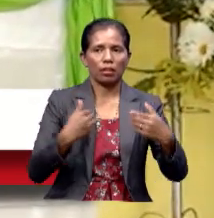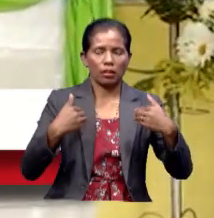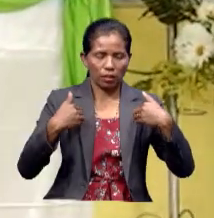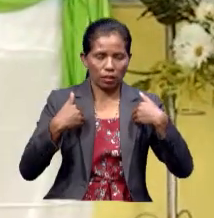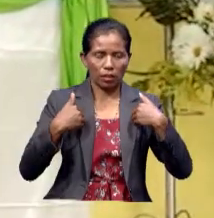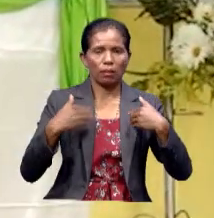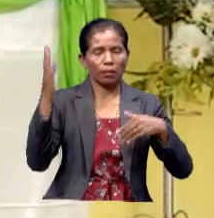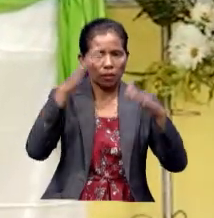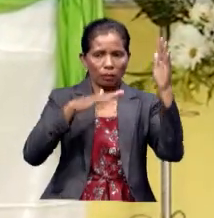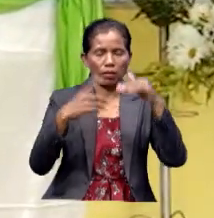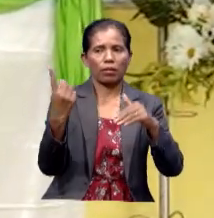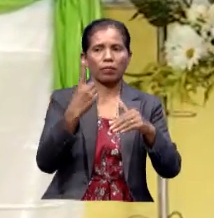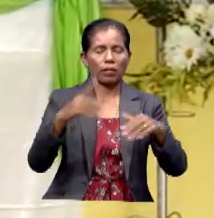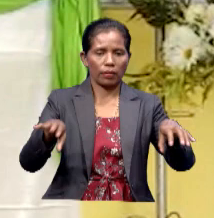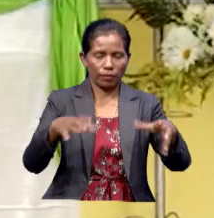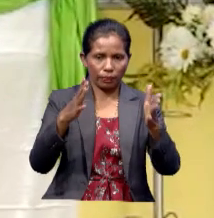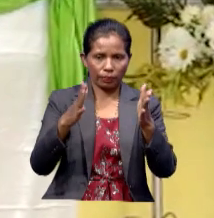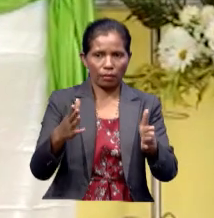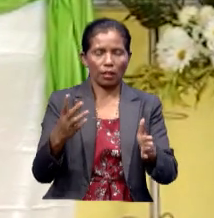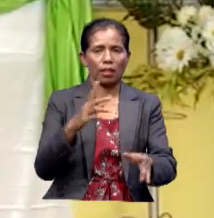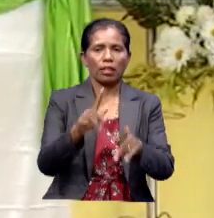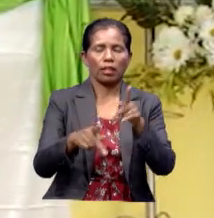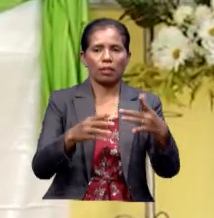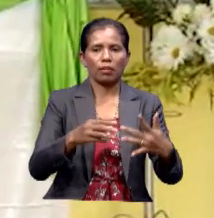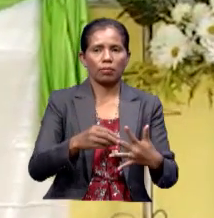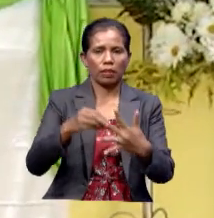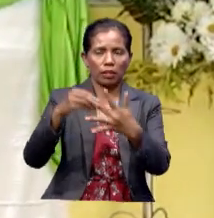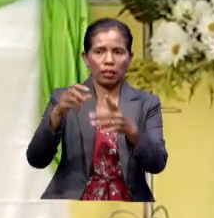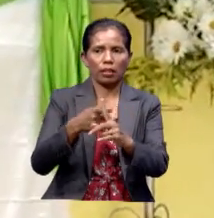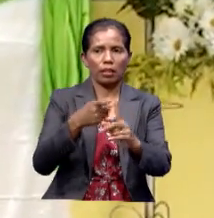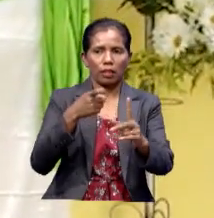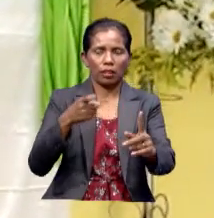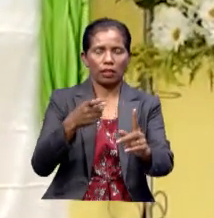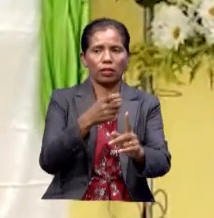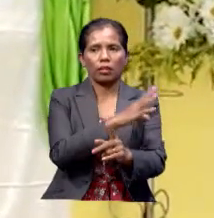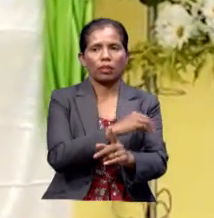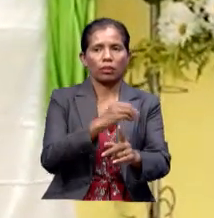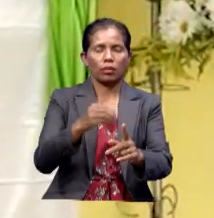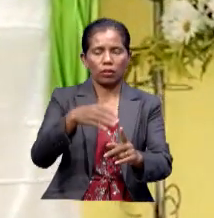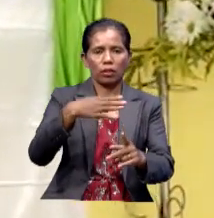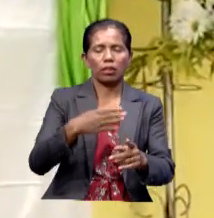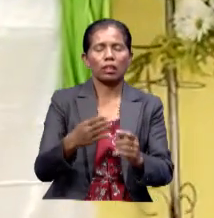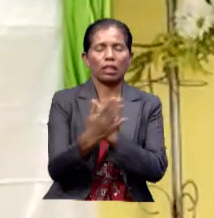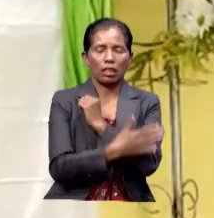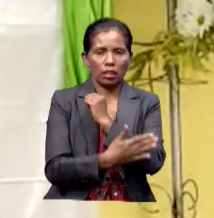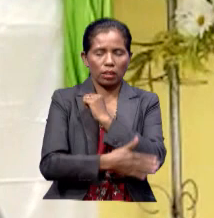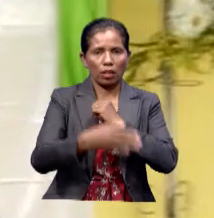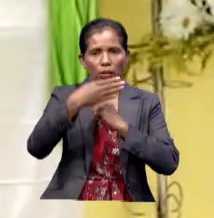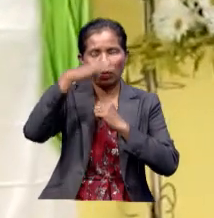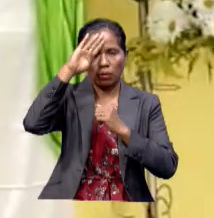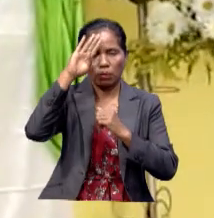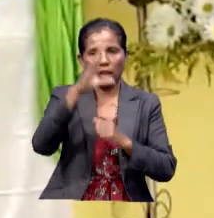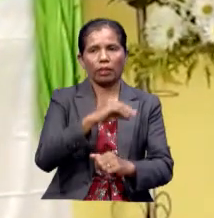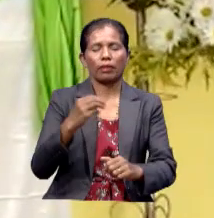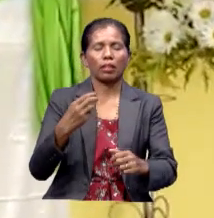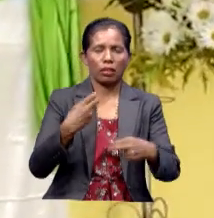humanos. Tambah kita nih spesialis terakhir nih kuaze, maybe si kita nih brigada Amerika Cuba. Entah satu itu mana.